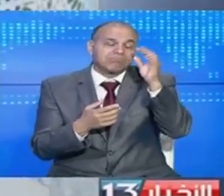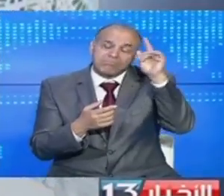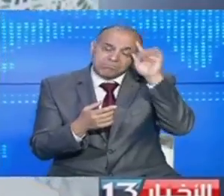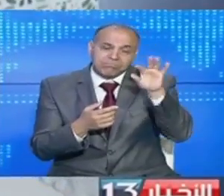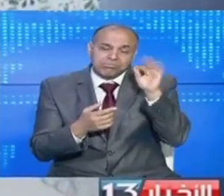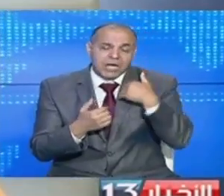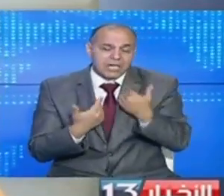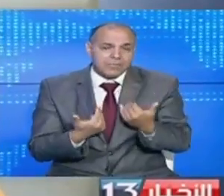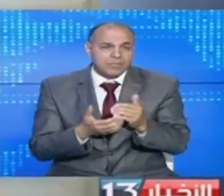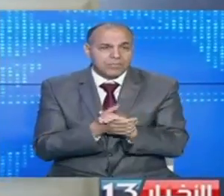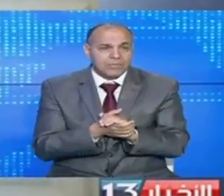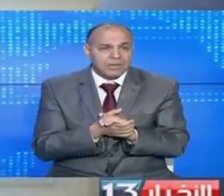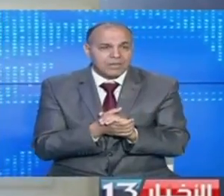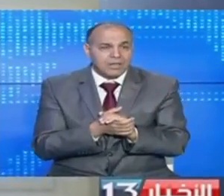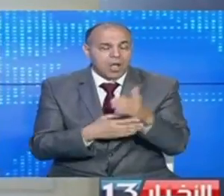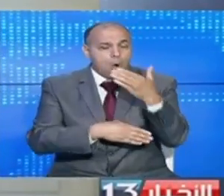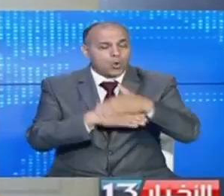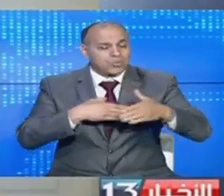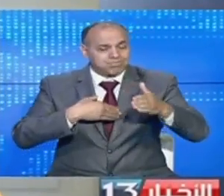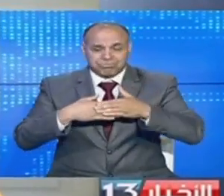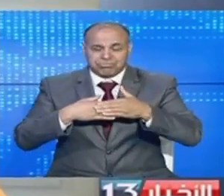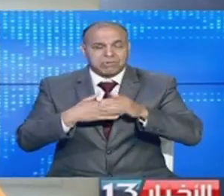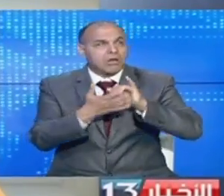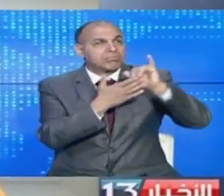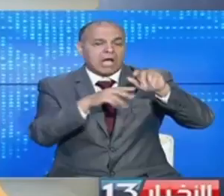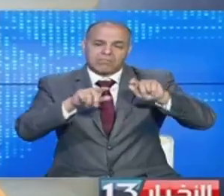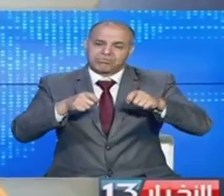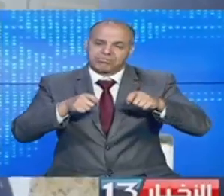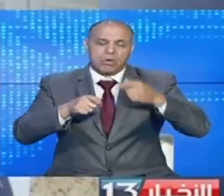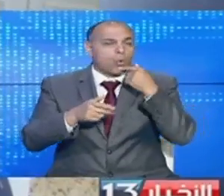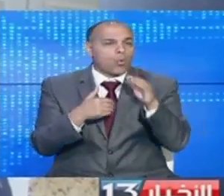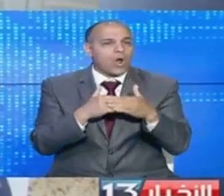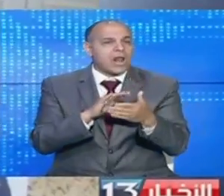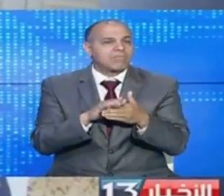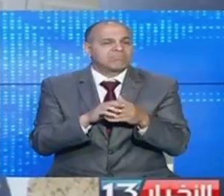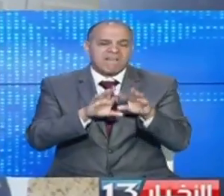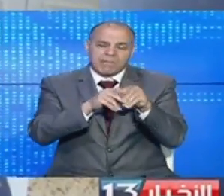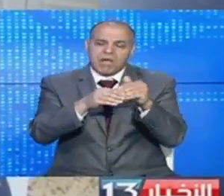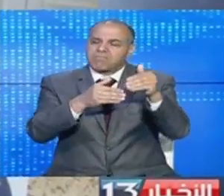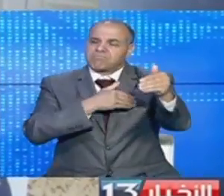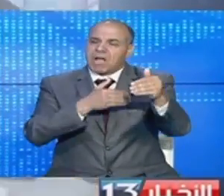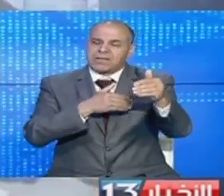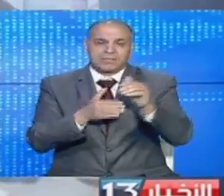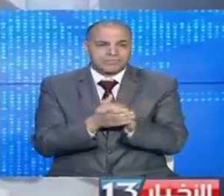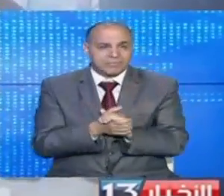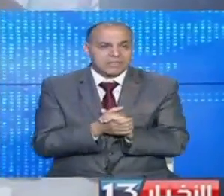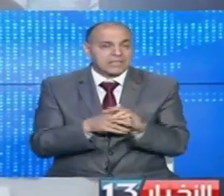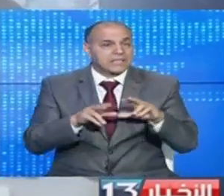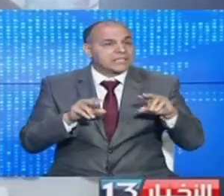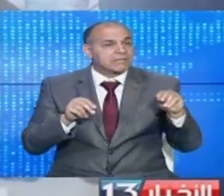بالنسبة إليهم، فغلق الحدود وتوقف الرحلات باعد بين أفراد العائلة الواحدة. كيف